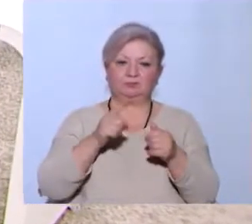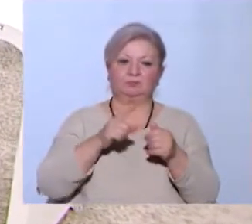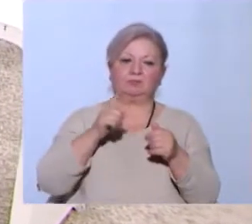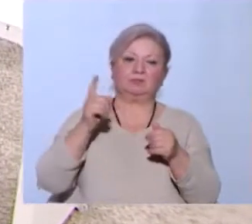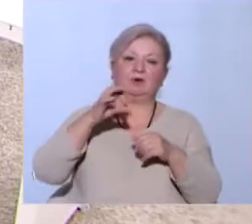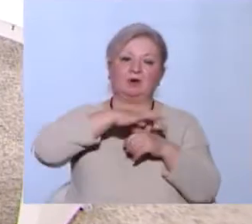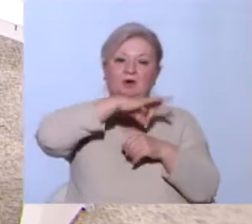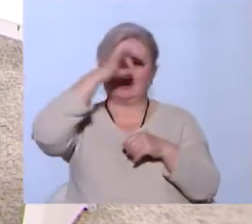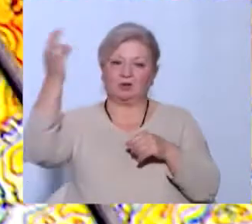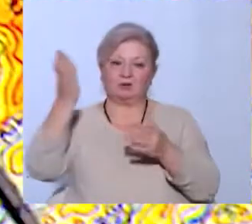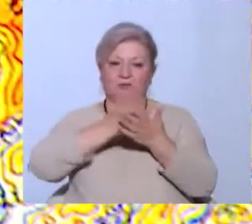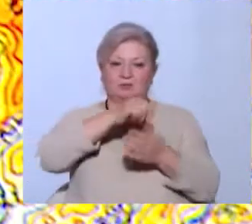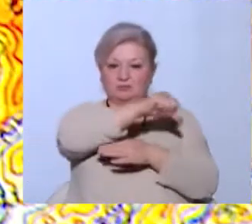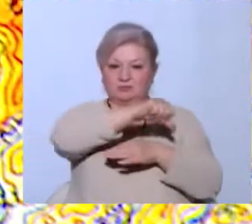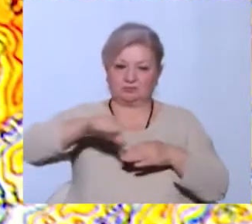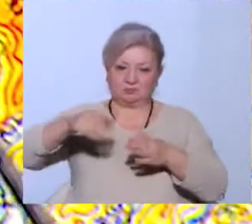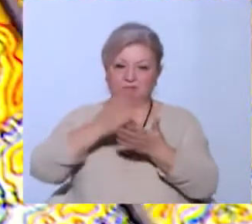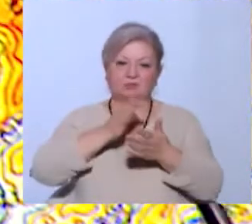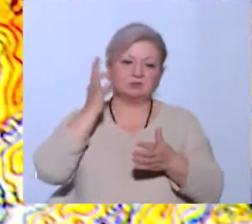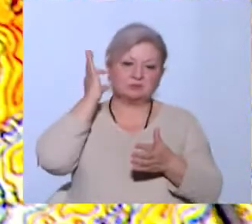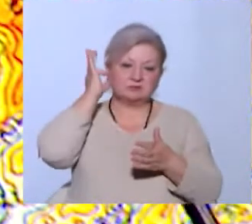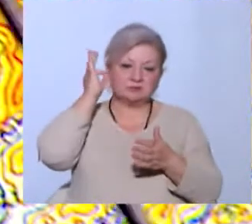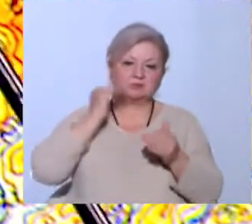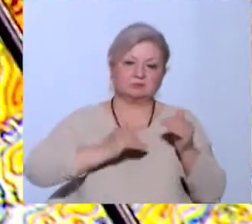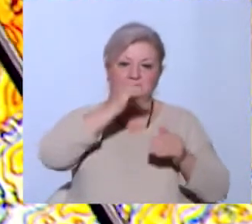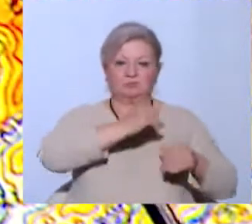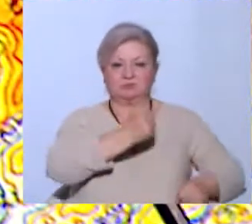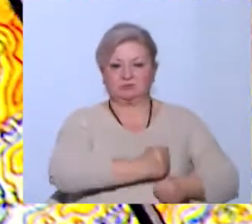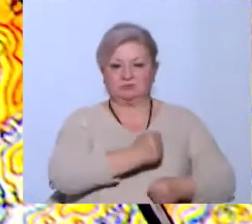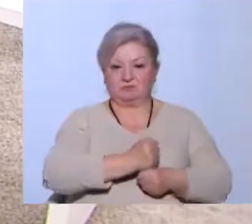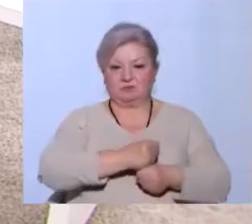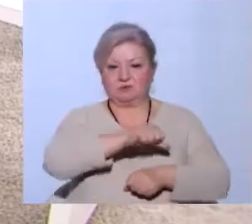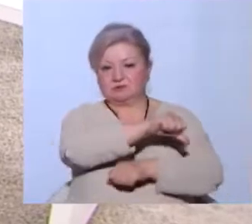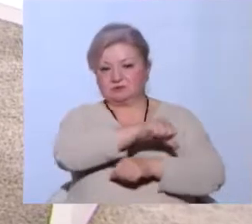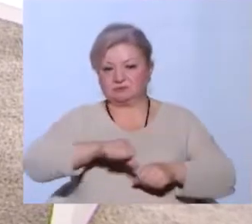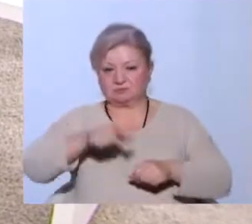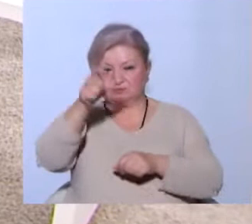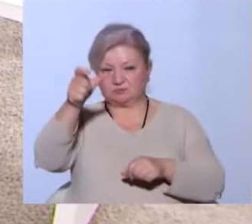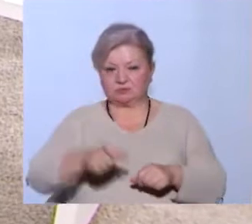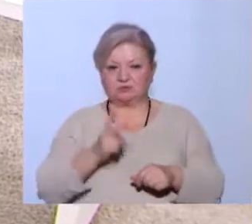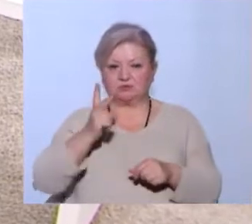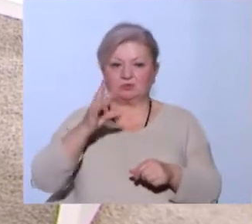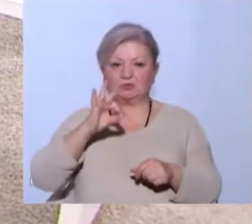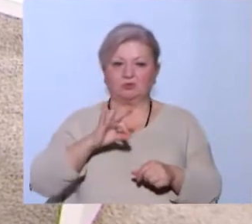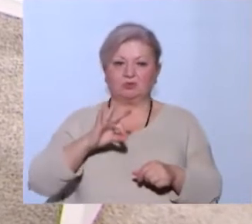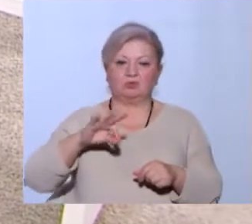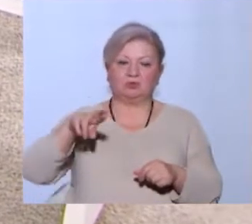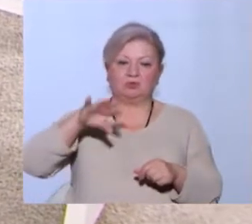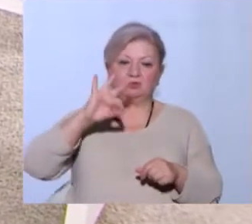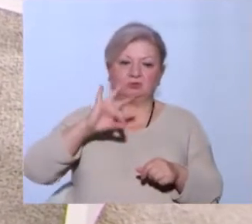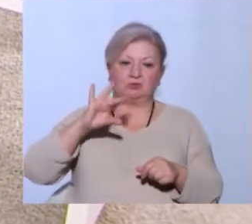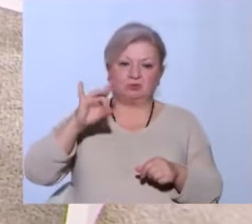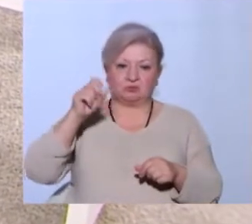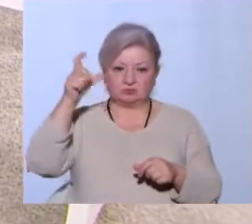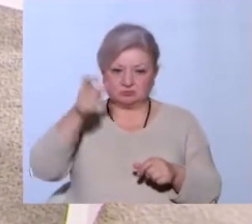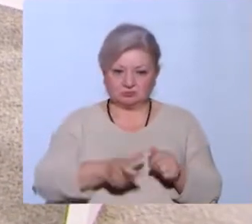აღმოსავლეთიდან რეგიონს ესაზღვრება სამეგრელო ზემო სვანეთი. საზღვარი მიუყვება კოდორის ქედს და საზღვარი მიუყვება